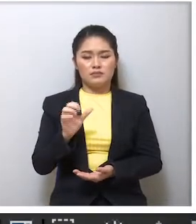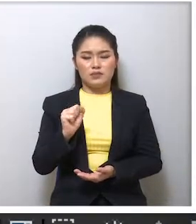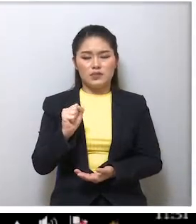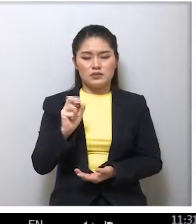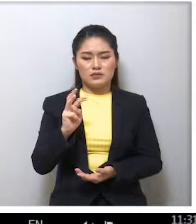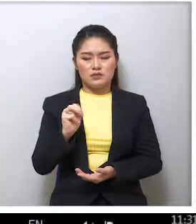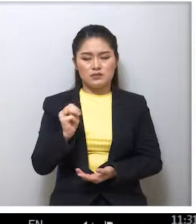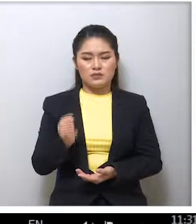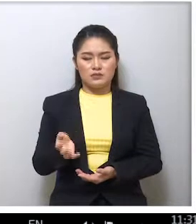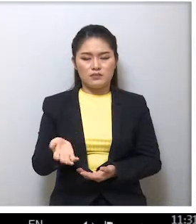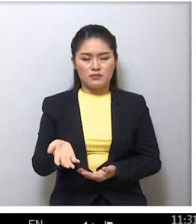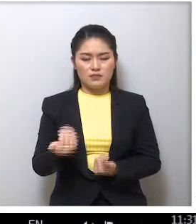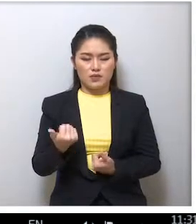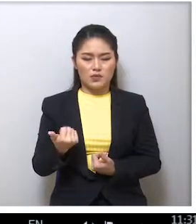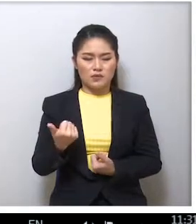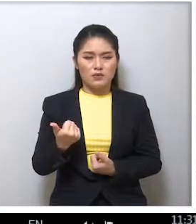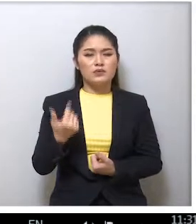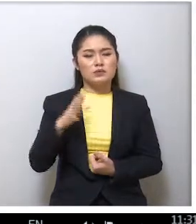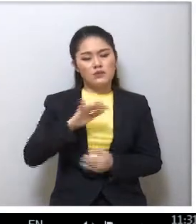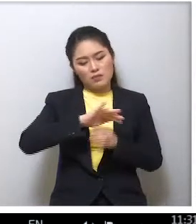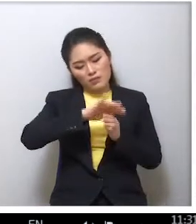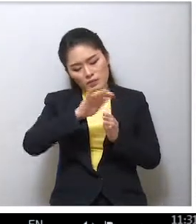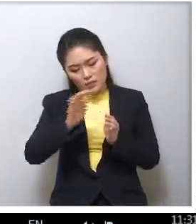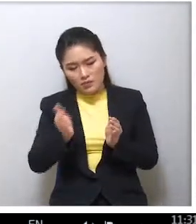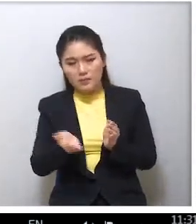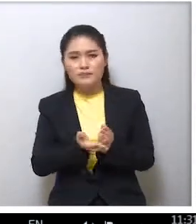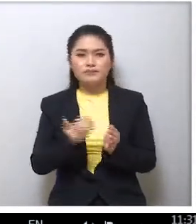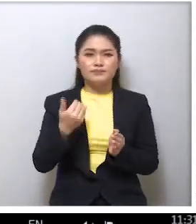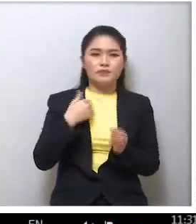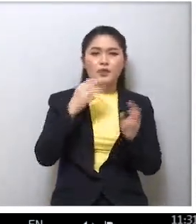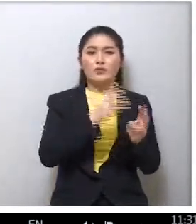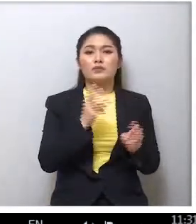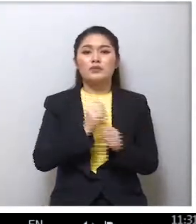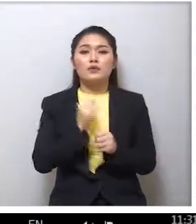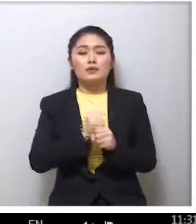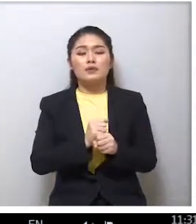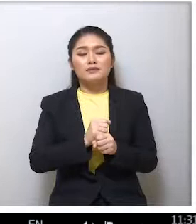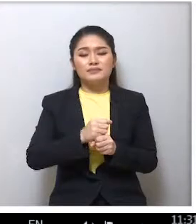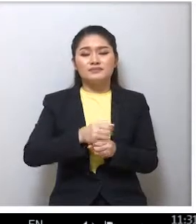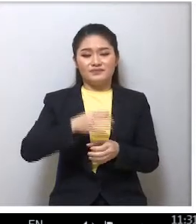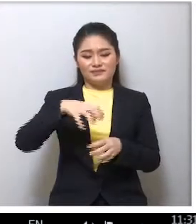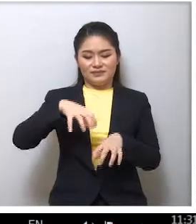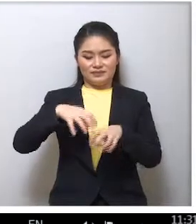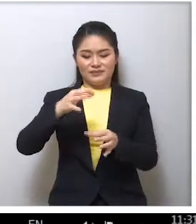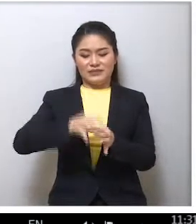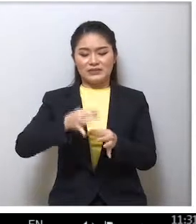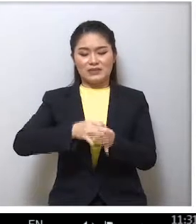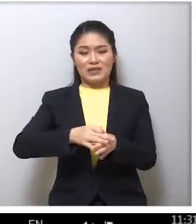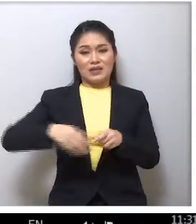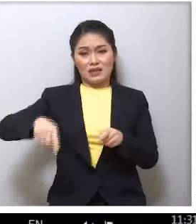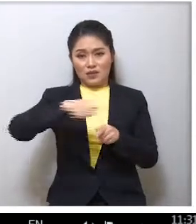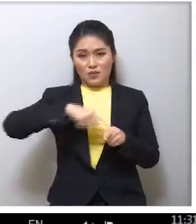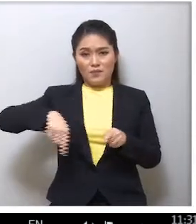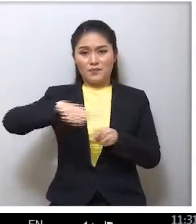กดเข้าไปเขาก็จะมนสวยแบบนี้อันนี้เป็นวิธีการสร้างเหรียญให้กลมอีกแบบหนึ่งนะ